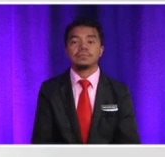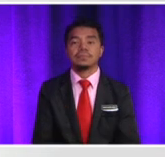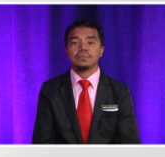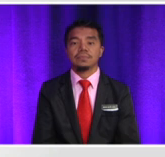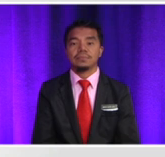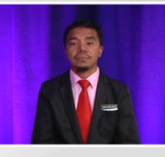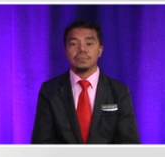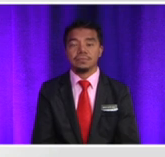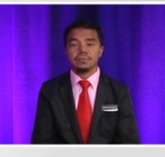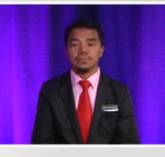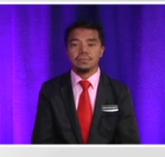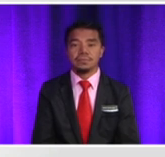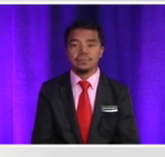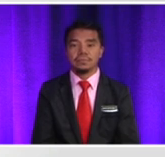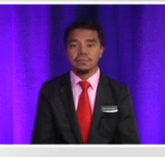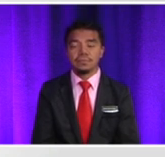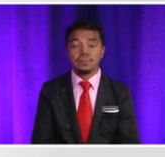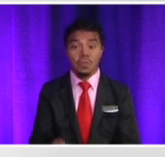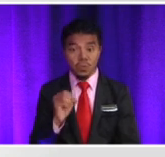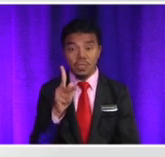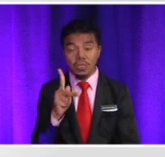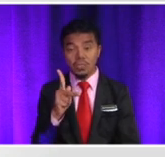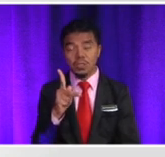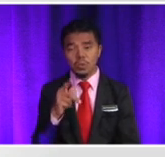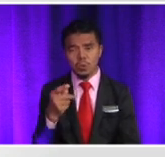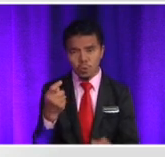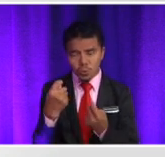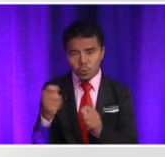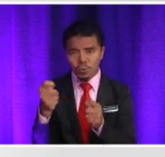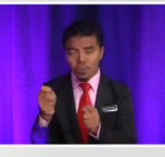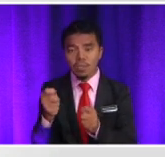boleh saya tahu